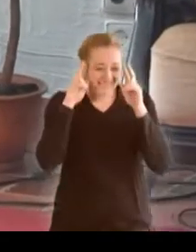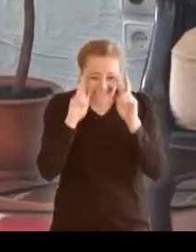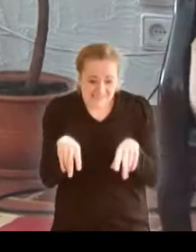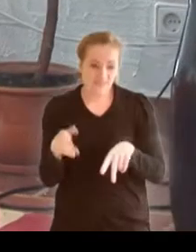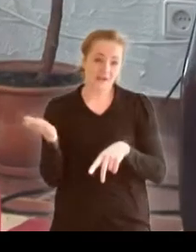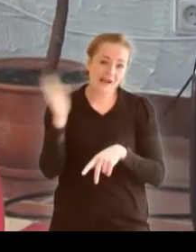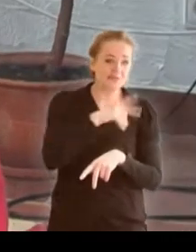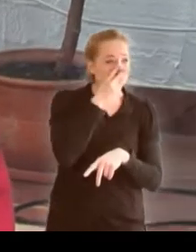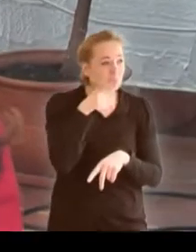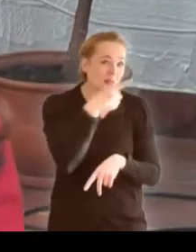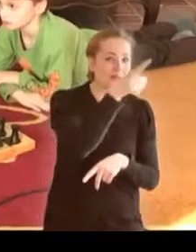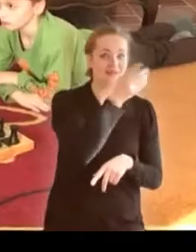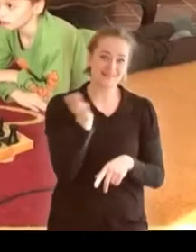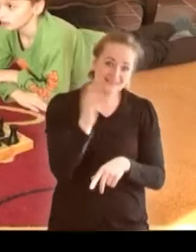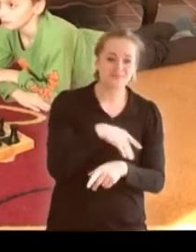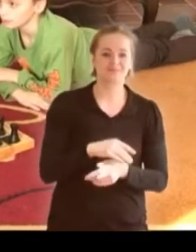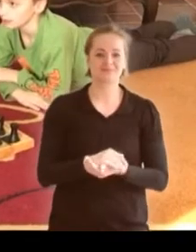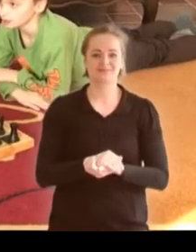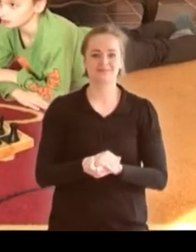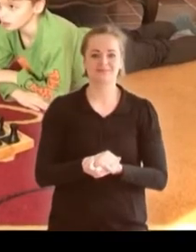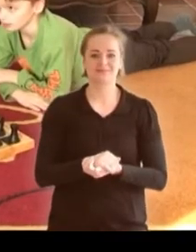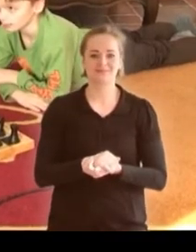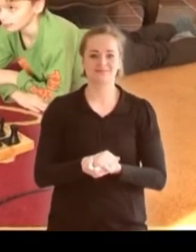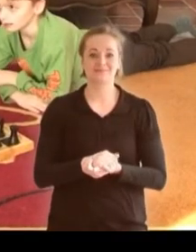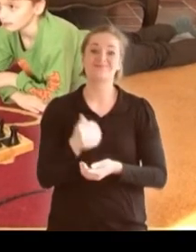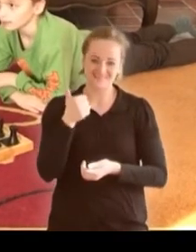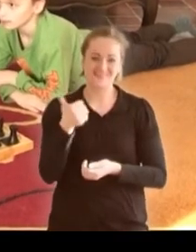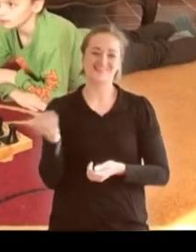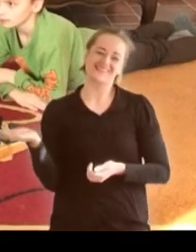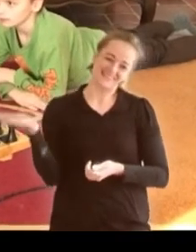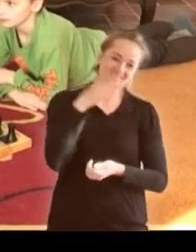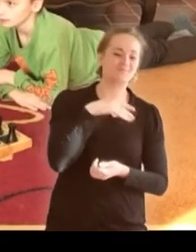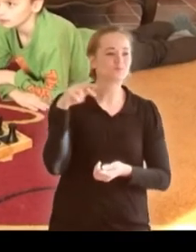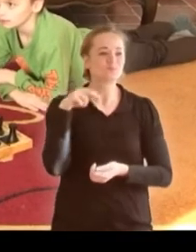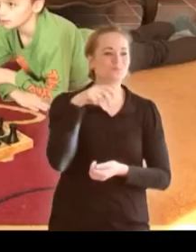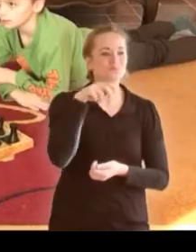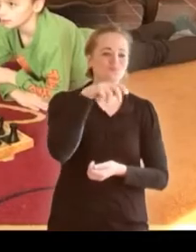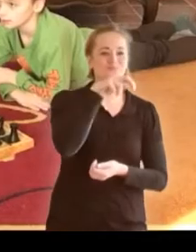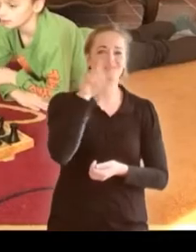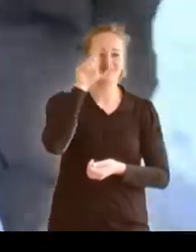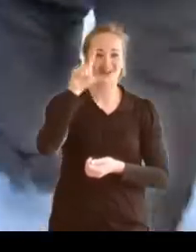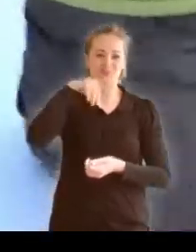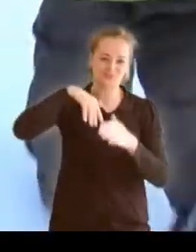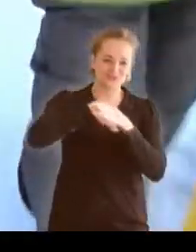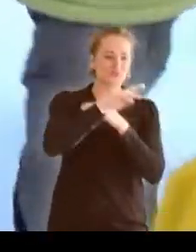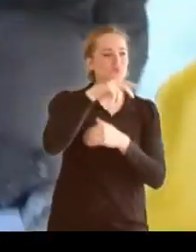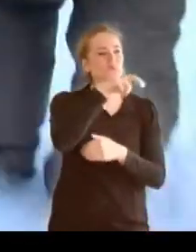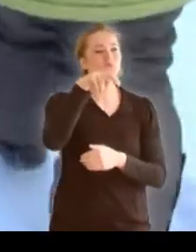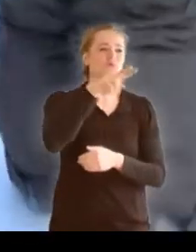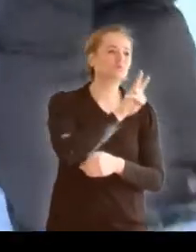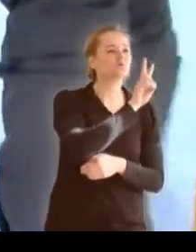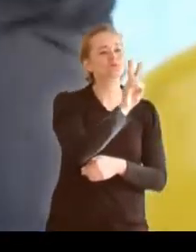kas pirtelis darbas? Nežinau, eime ieškoti. Eime. Ir